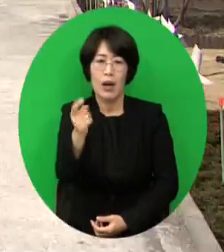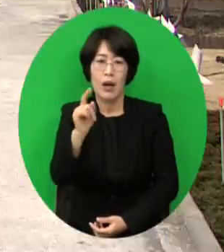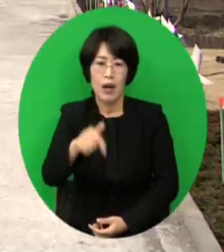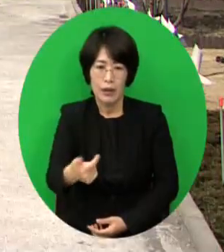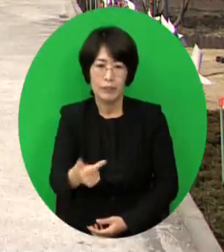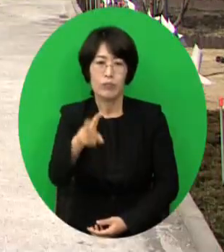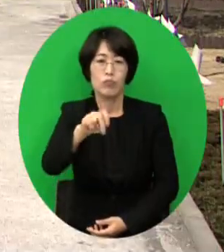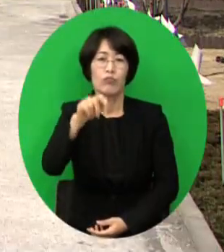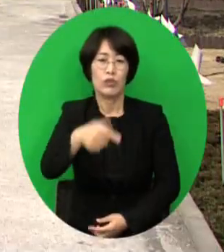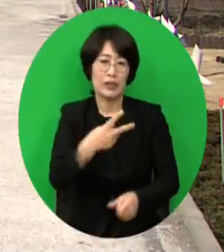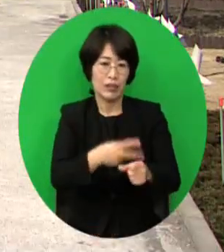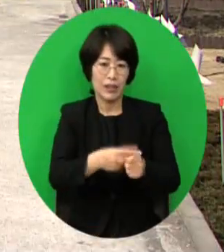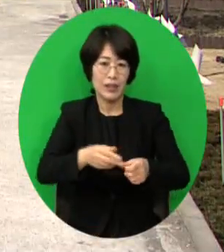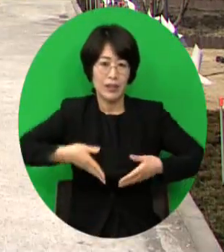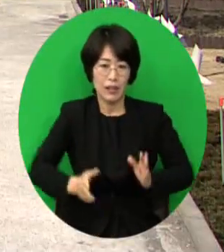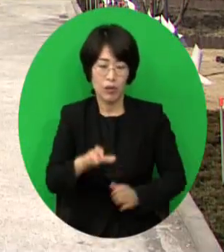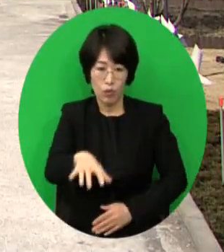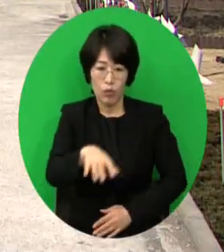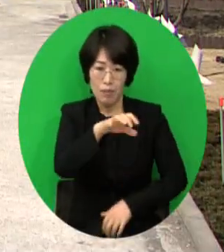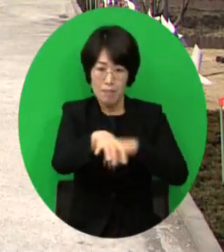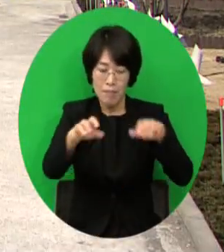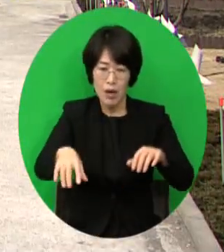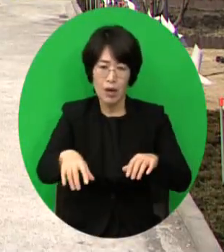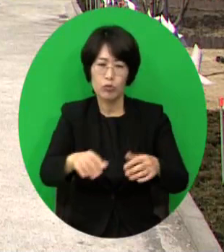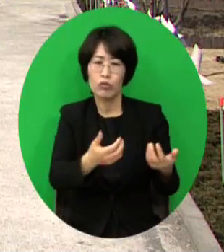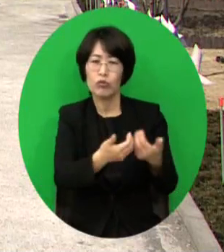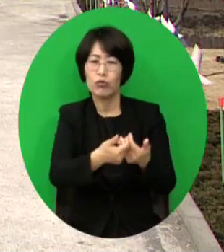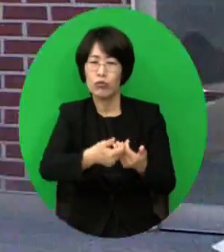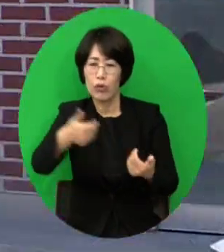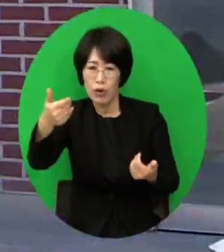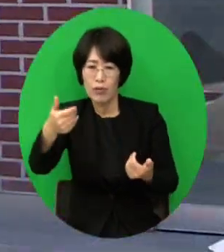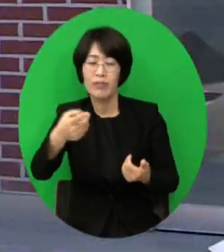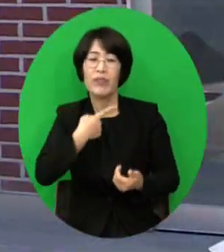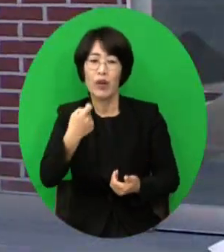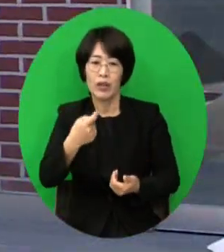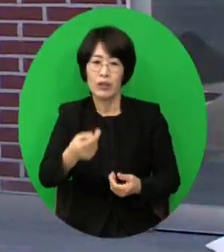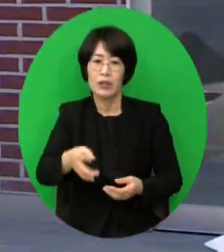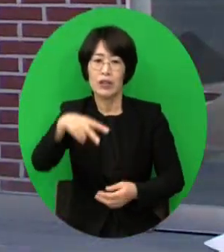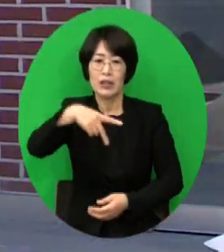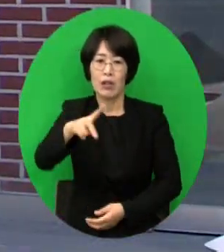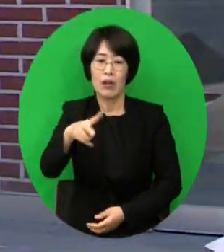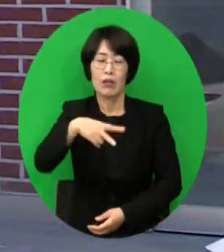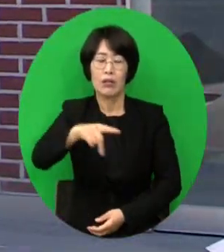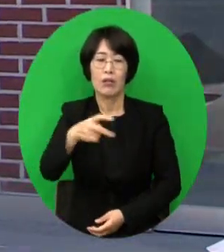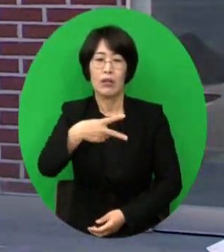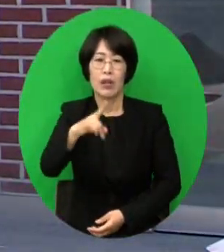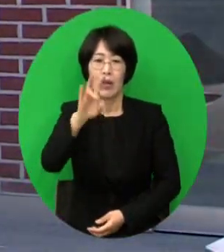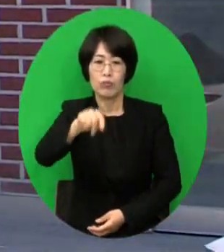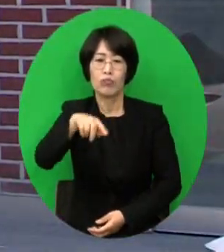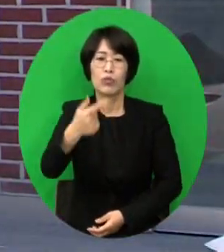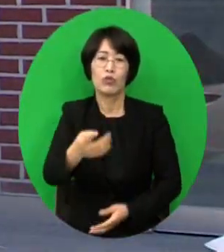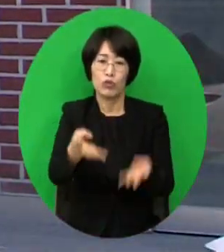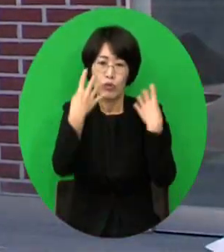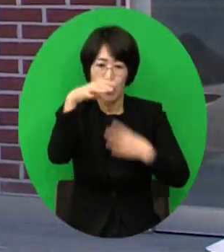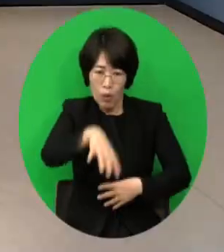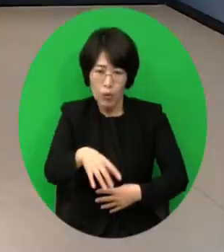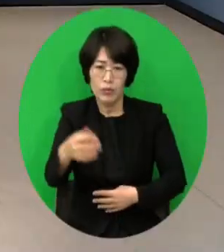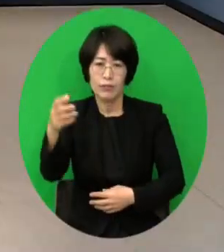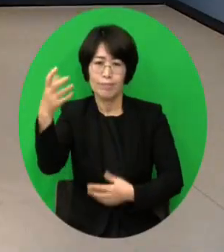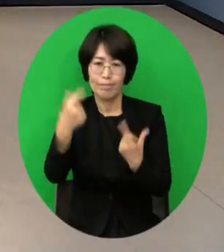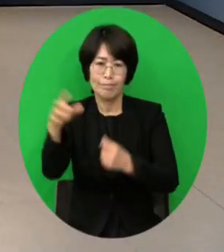생가마을입니다. 생가 입구는 선생이 순국했던 서대문 형무소를 형상화한 기념관이 마련돼 탐방객을